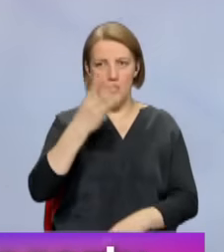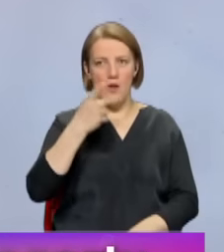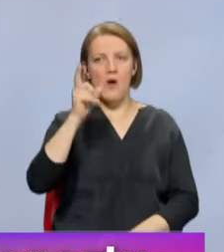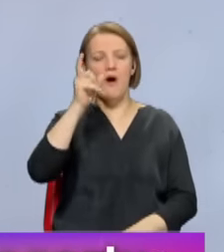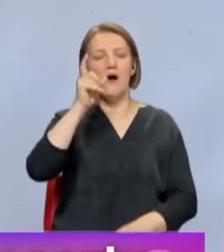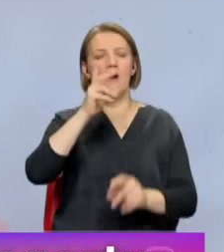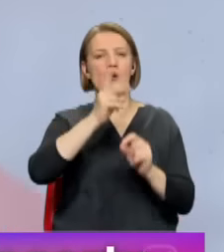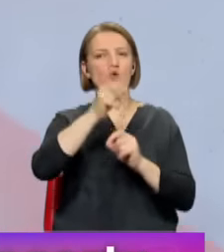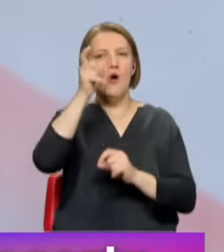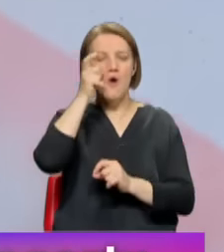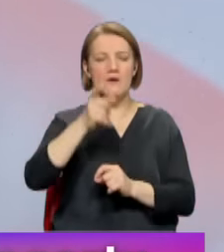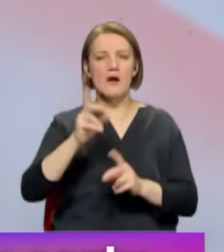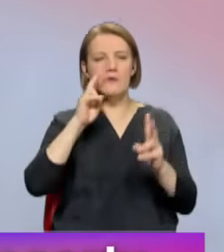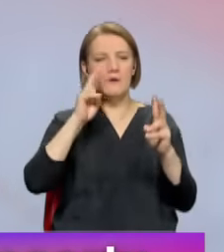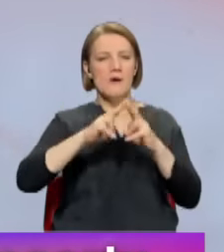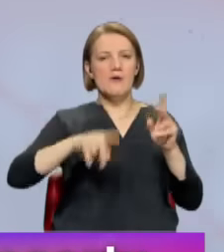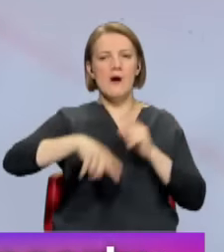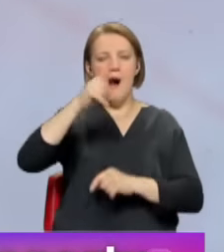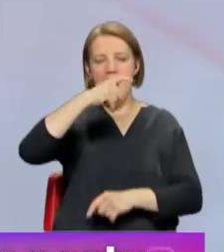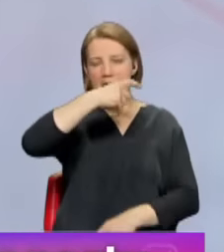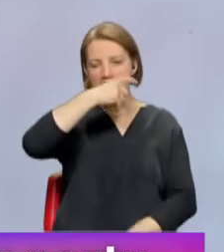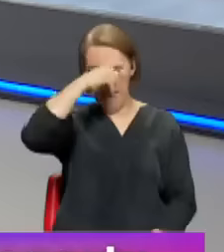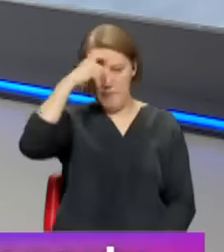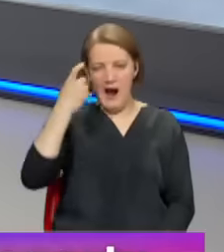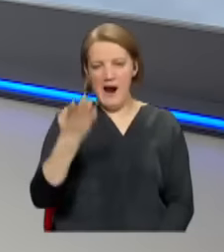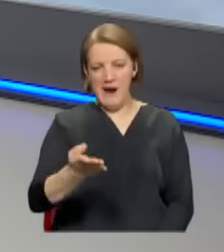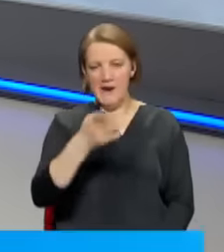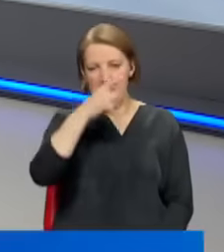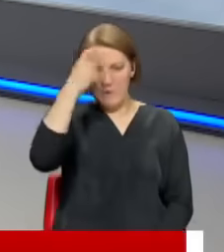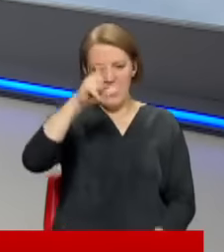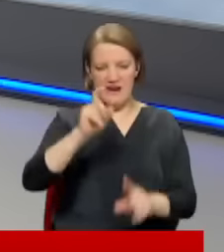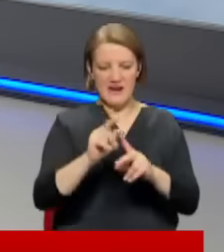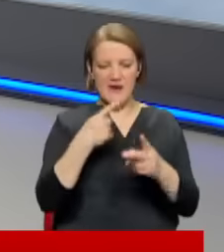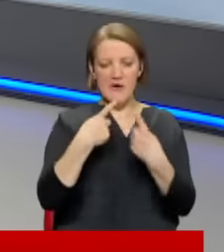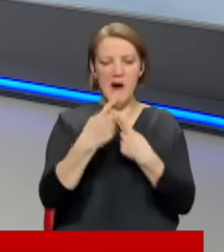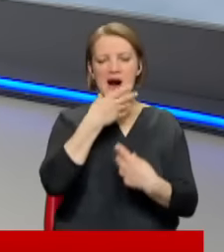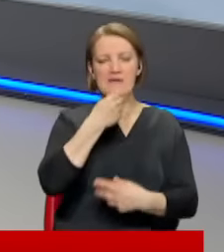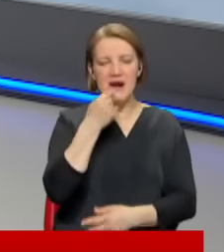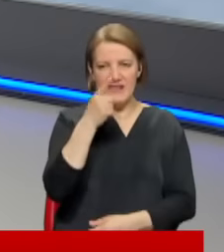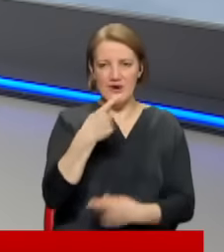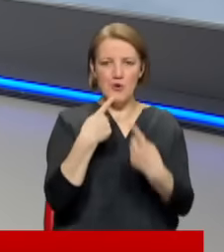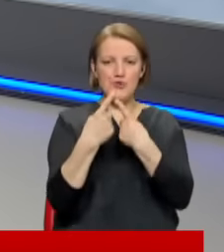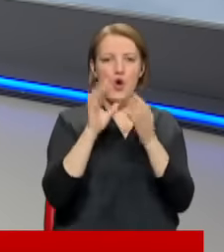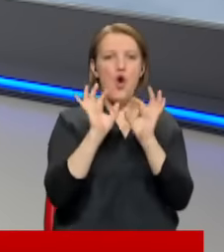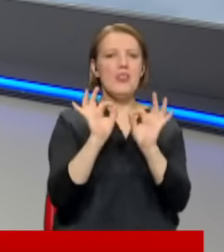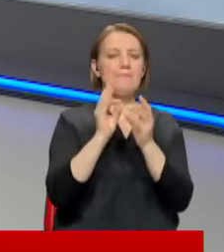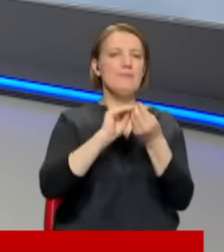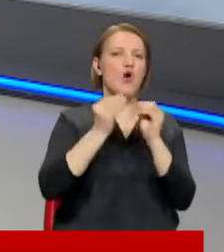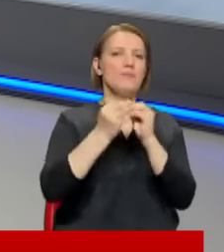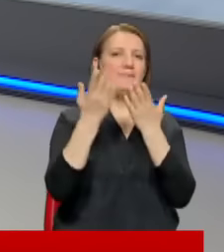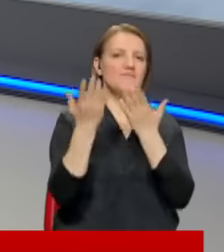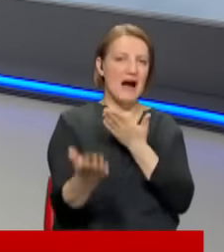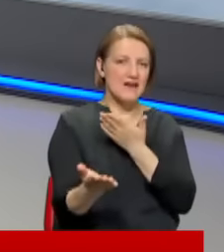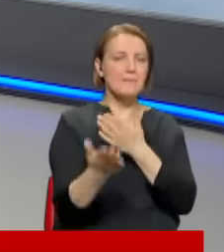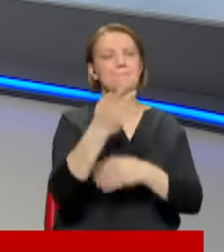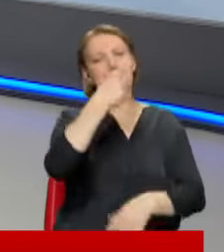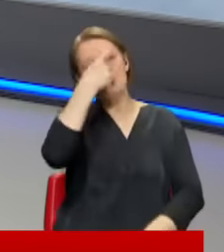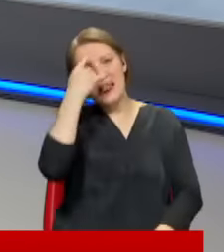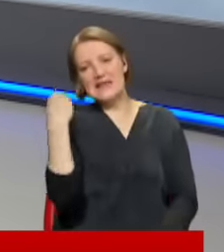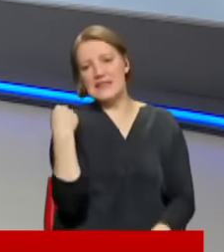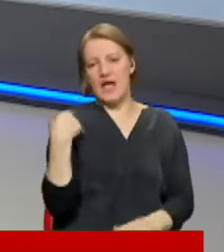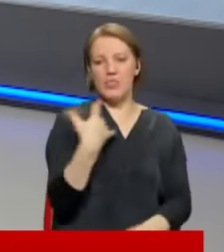görüşmesinin gündemini açıkladı. Emek konuşulacak, emekçi konuşulacak, emekli konuşulacak, önemli sorunlar var. Belki